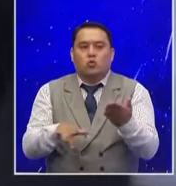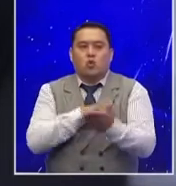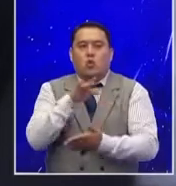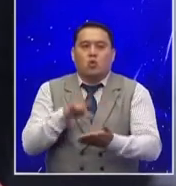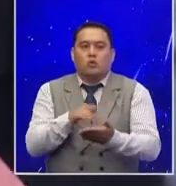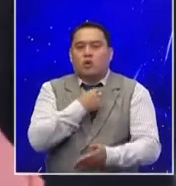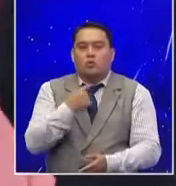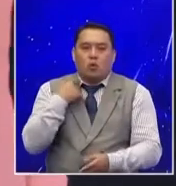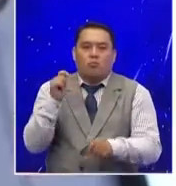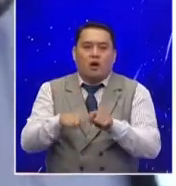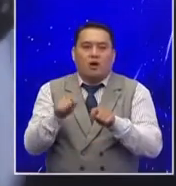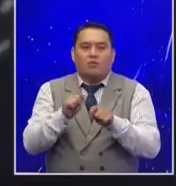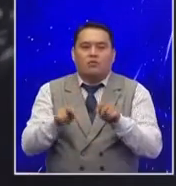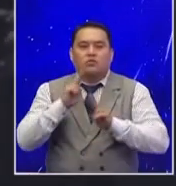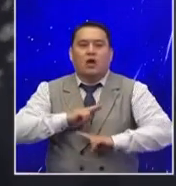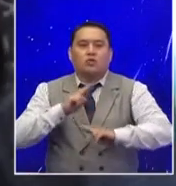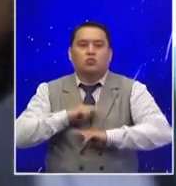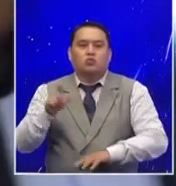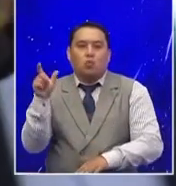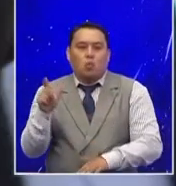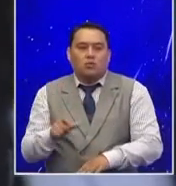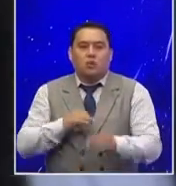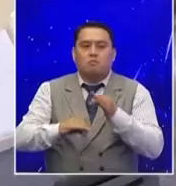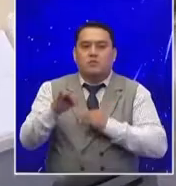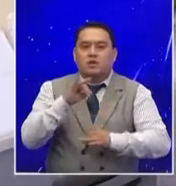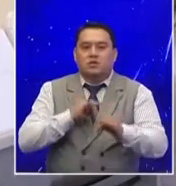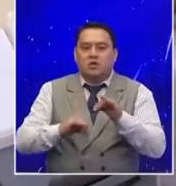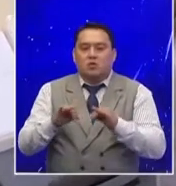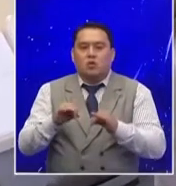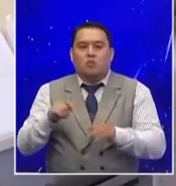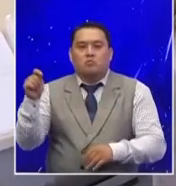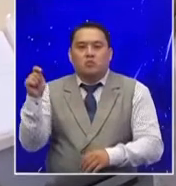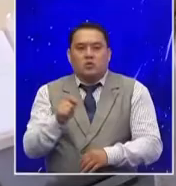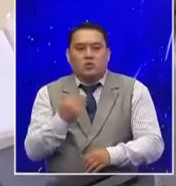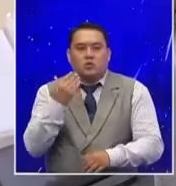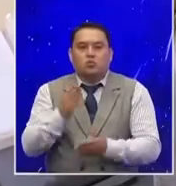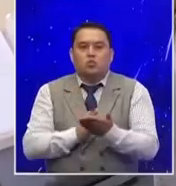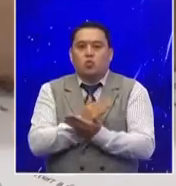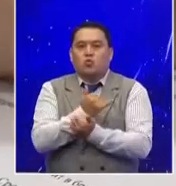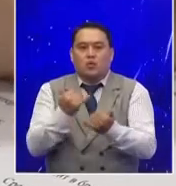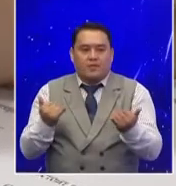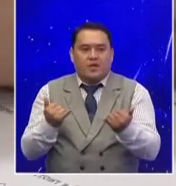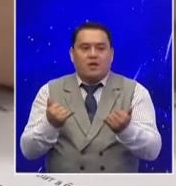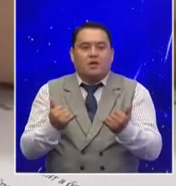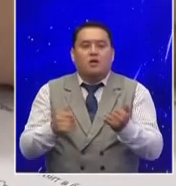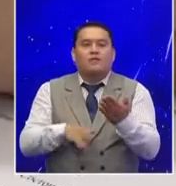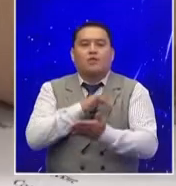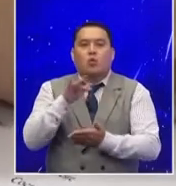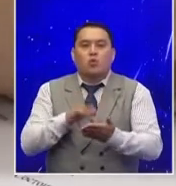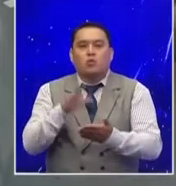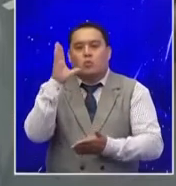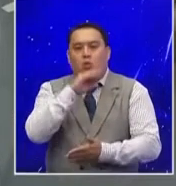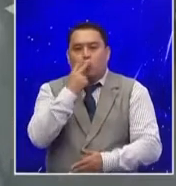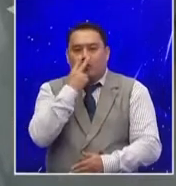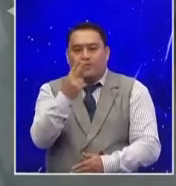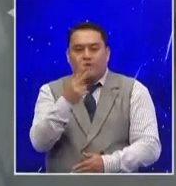Талдыкурган, проверяя работу сотрудников учреждений и беседуя с гражданами, прибегающими к их услугам. Сегодня жители города могли воочию